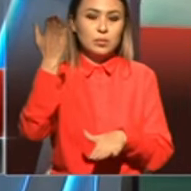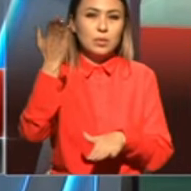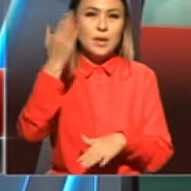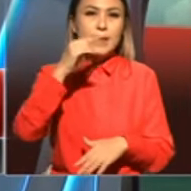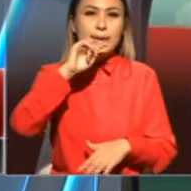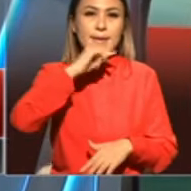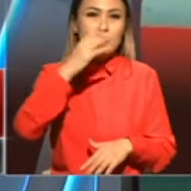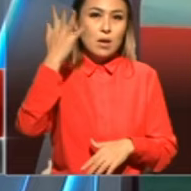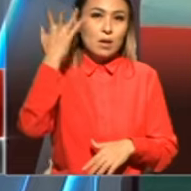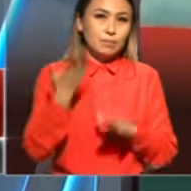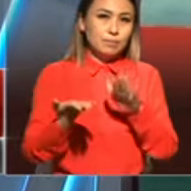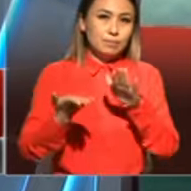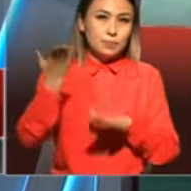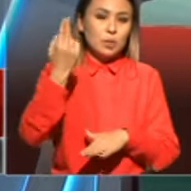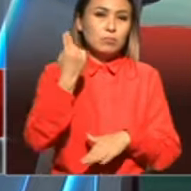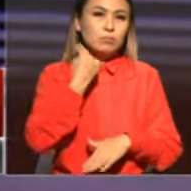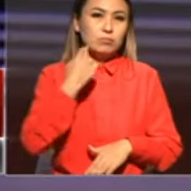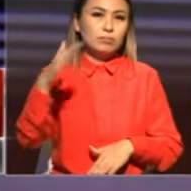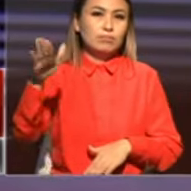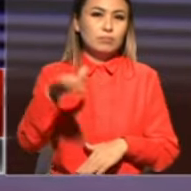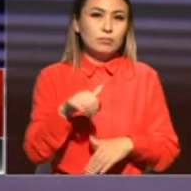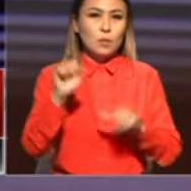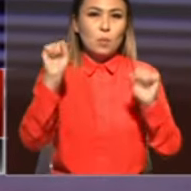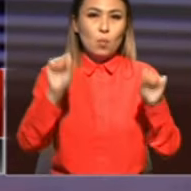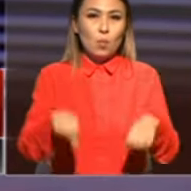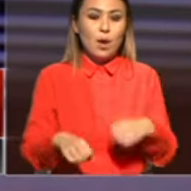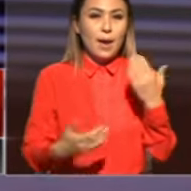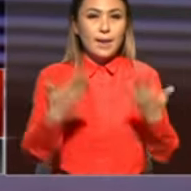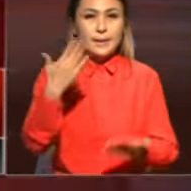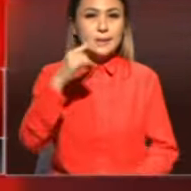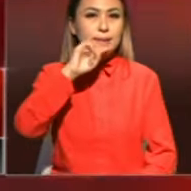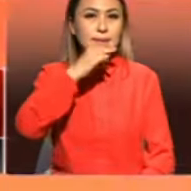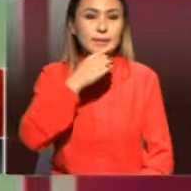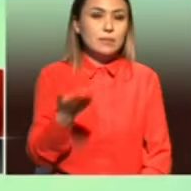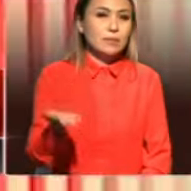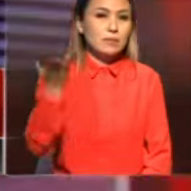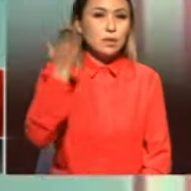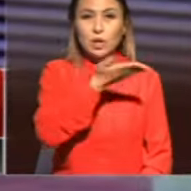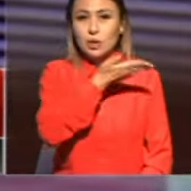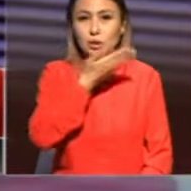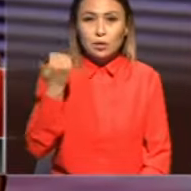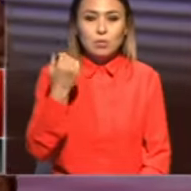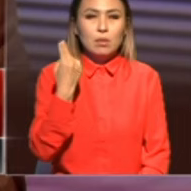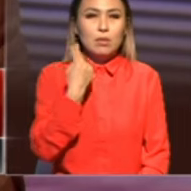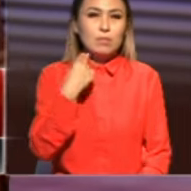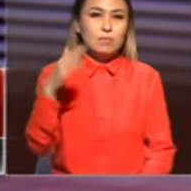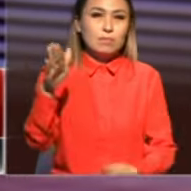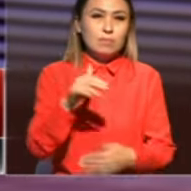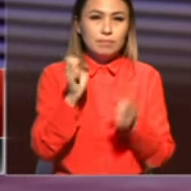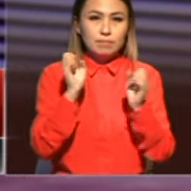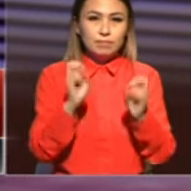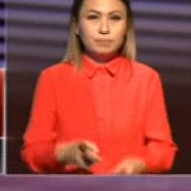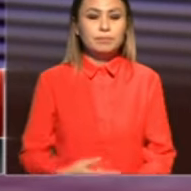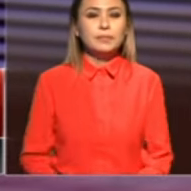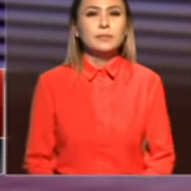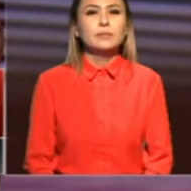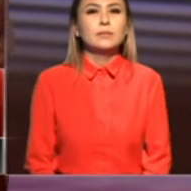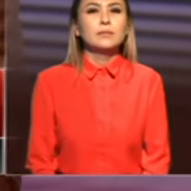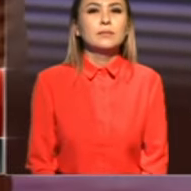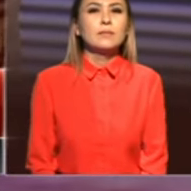экономика өскен сайын қарызды алуға болады. Бірақ экономика өспей жатып, қарыз алған қауіпті мәселе осында. Қоса айту керек, бұл